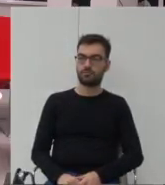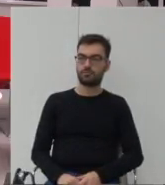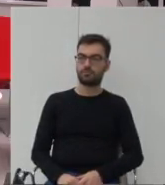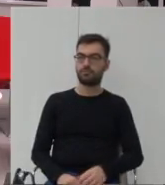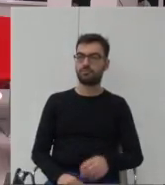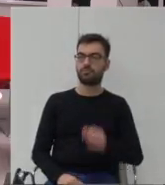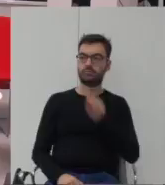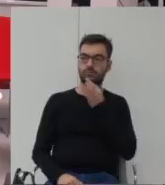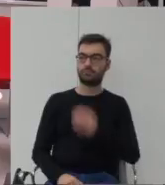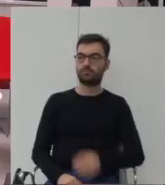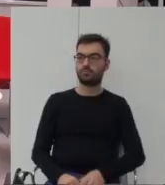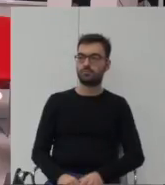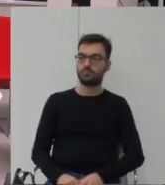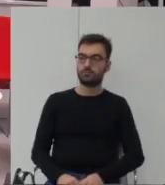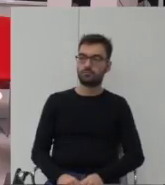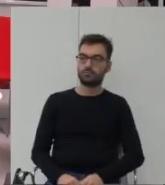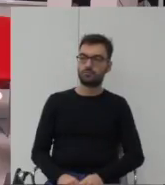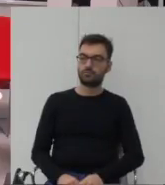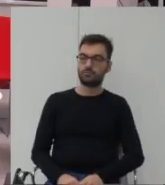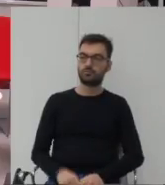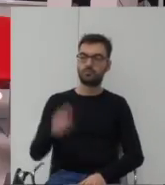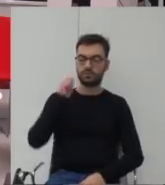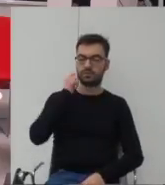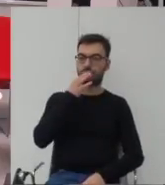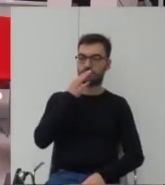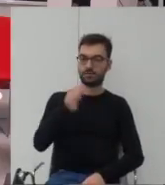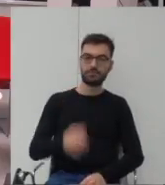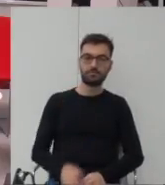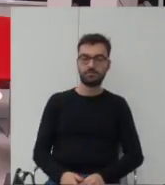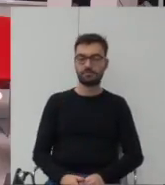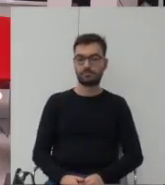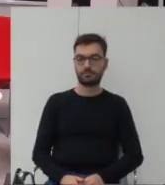Proszę. Czy ktoś z Państwa ma jeszcze jakieś pytanie? Ja mam pytanie.